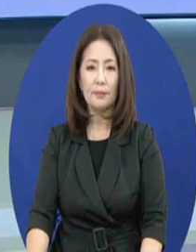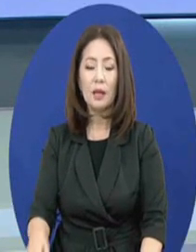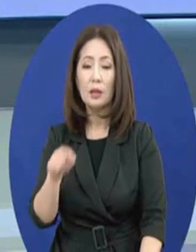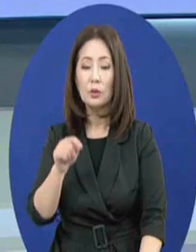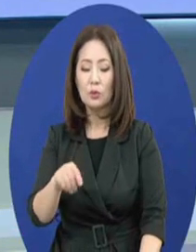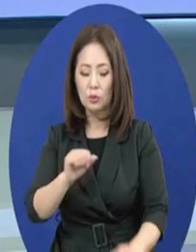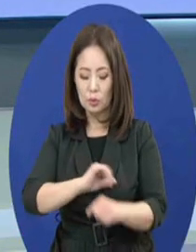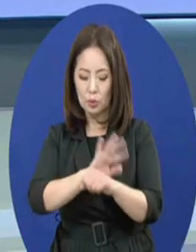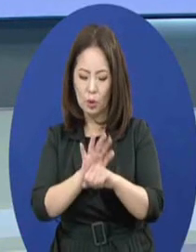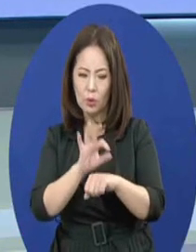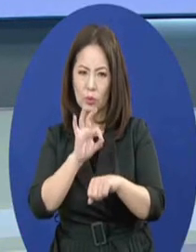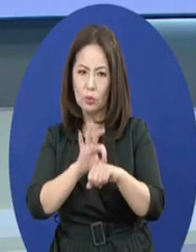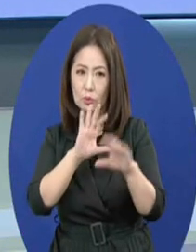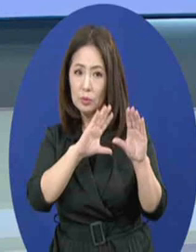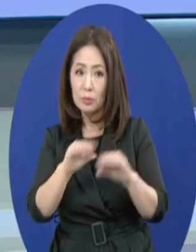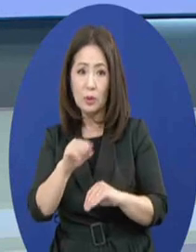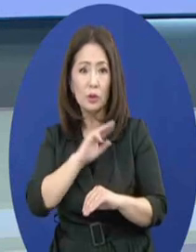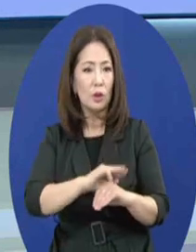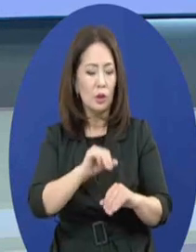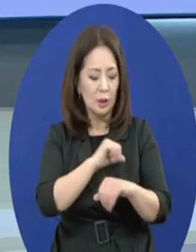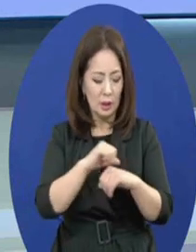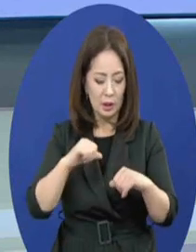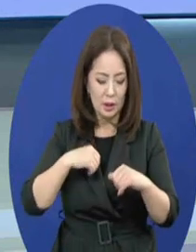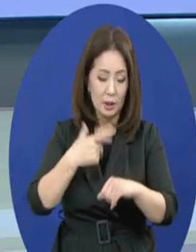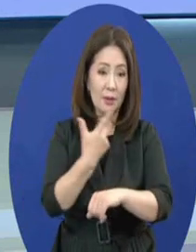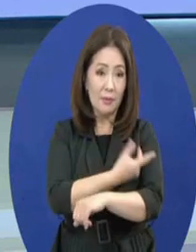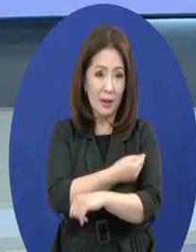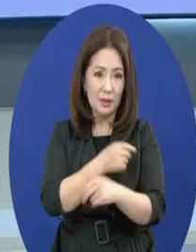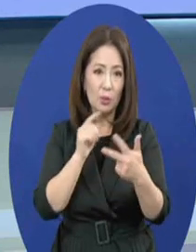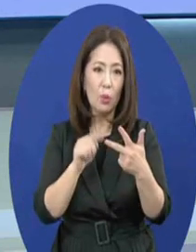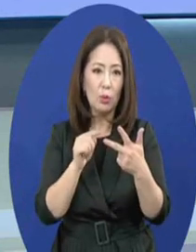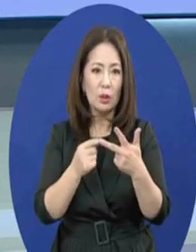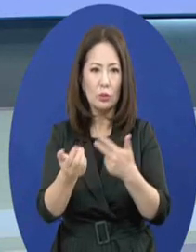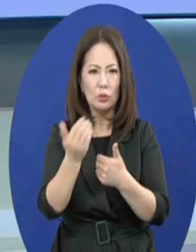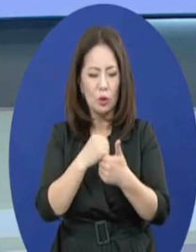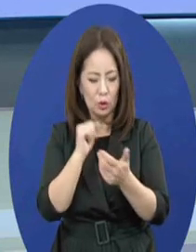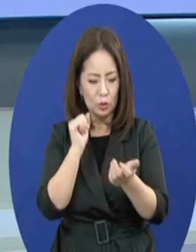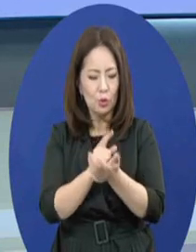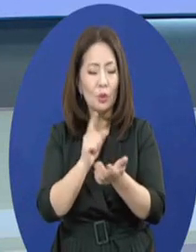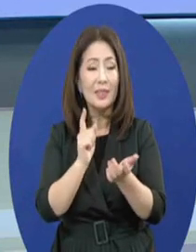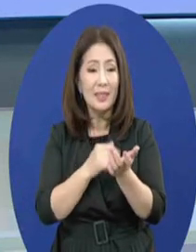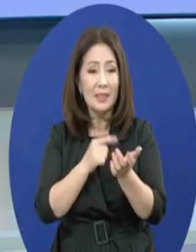За тэгвэл цар тахлын халдварыг бууруулахын тулд иргэд вакцины 3-р тундаа хамрагдах чухал байна гэж эрүүл мэндийн